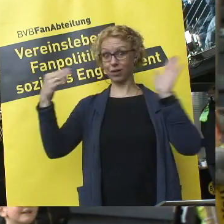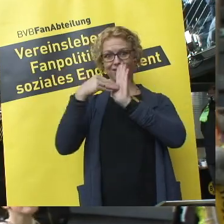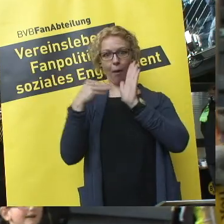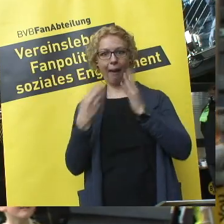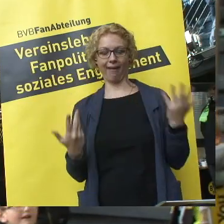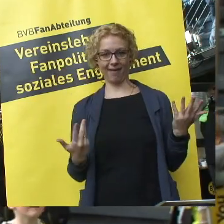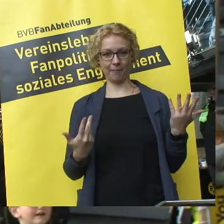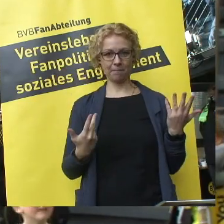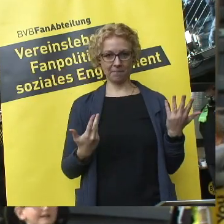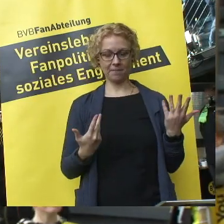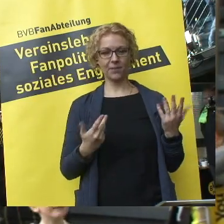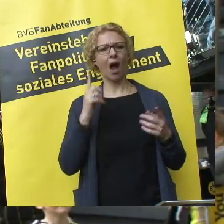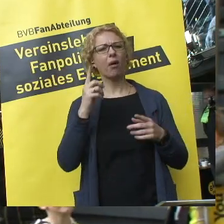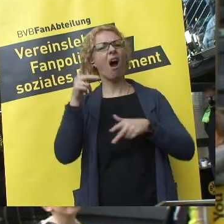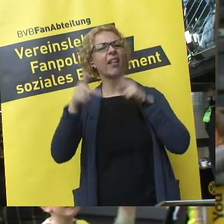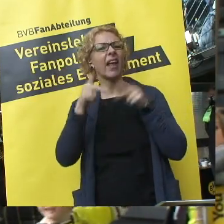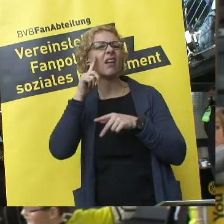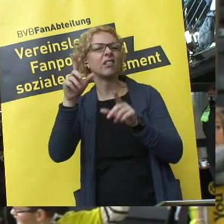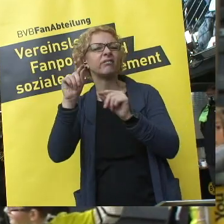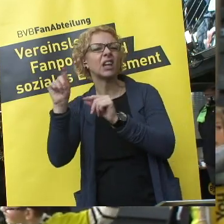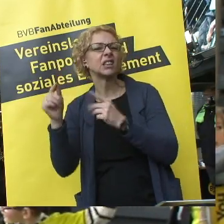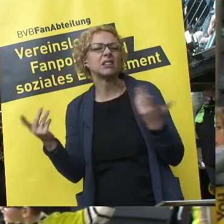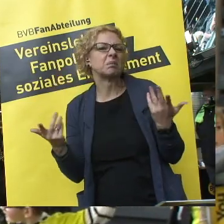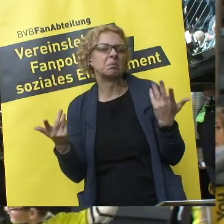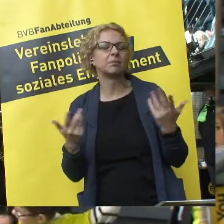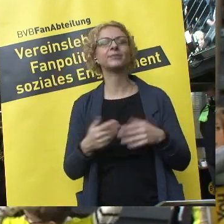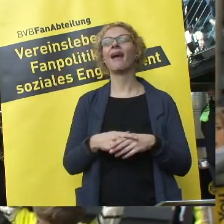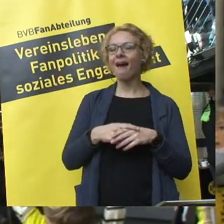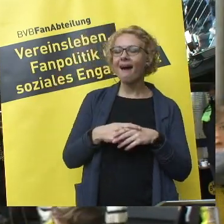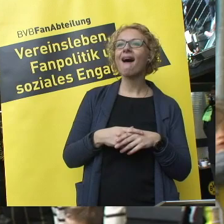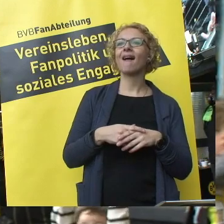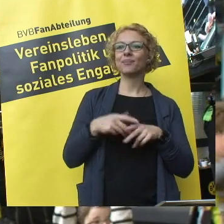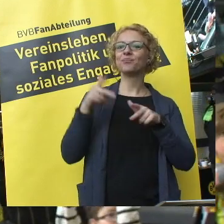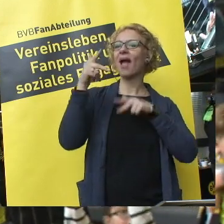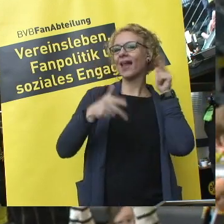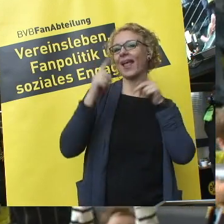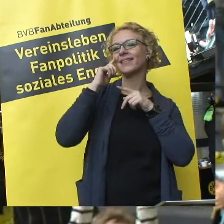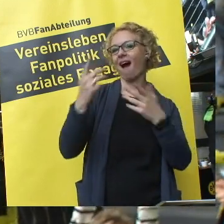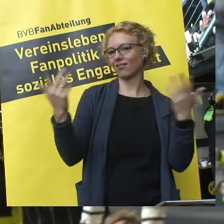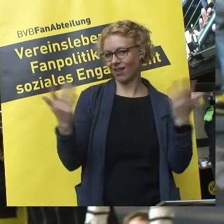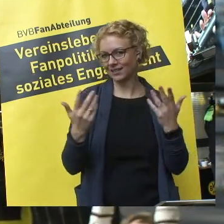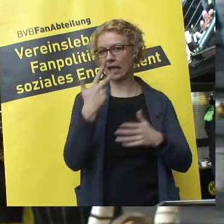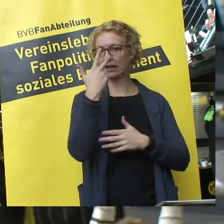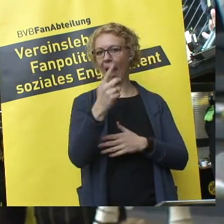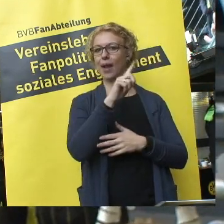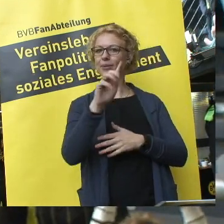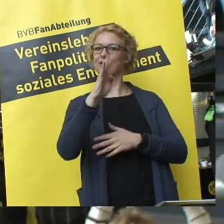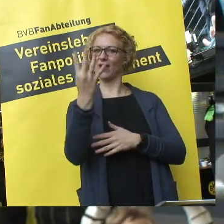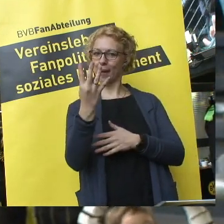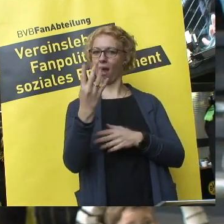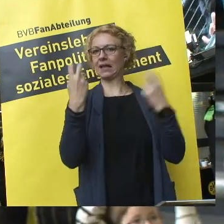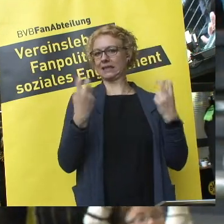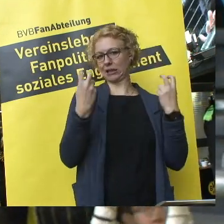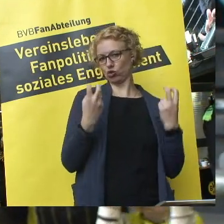eingebunden. Aber was ist denn der Athletenrat überhaupt? Der Athletenrat, der hat 3 bis 4 Mal eine Sitzung